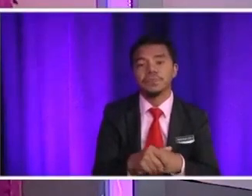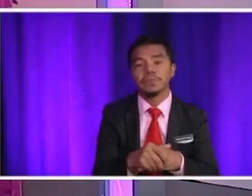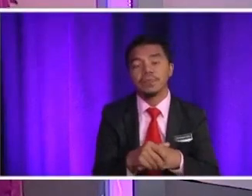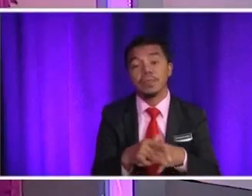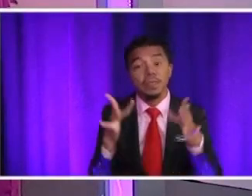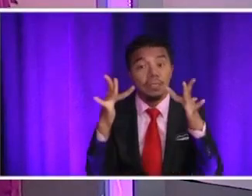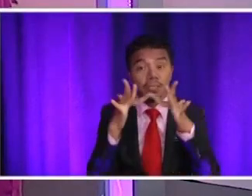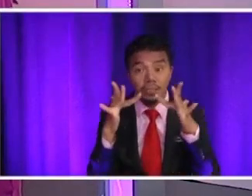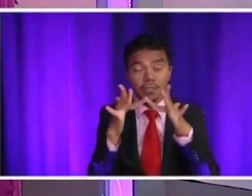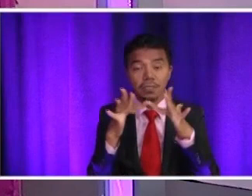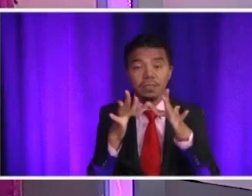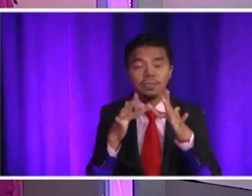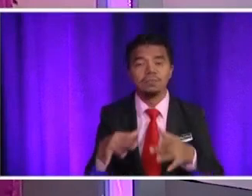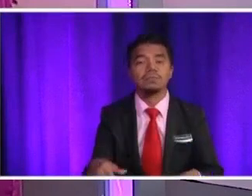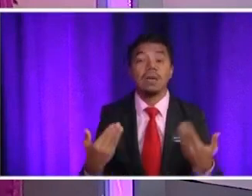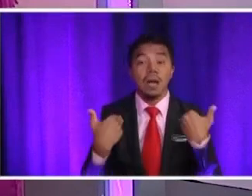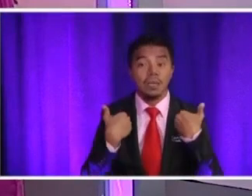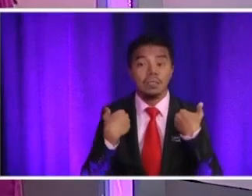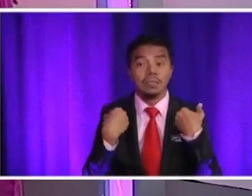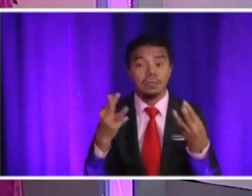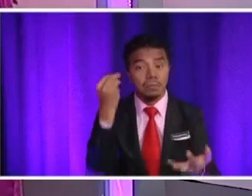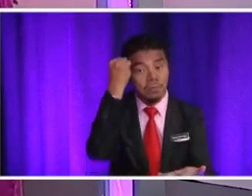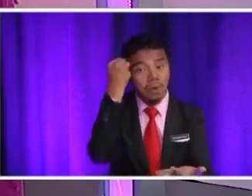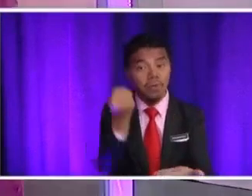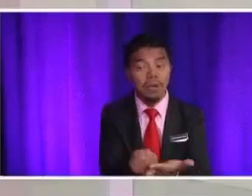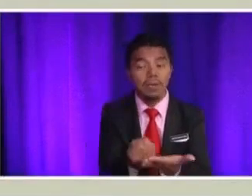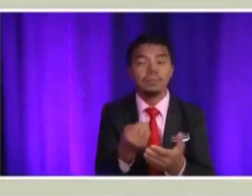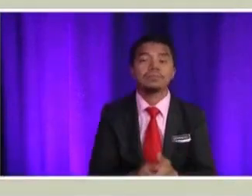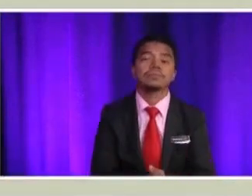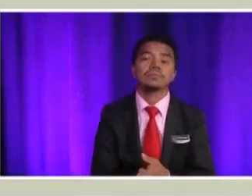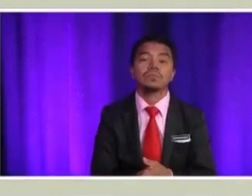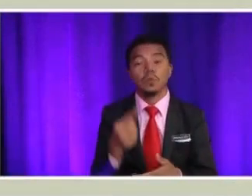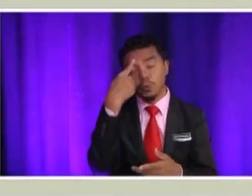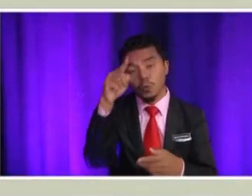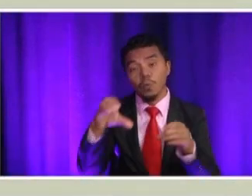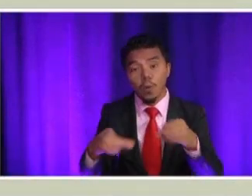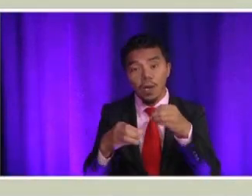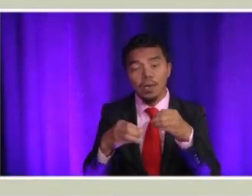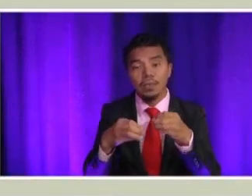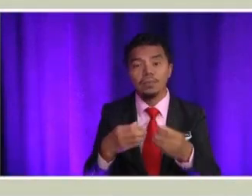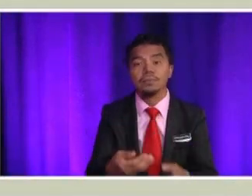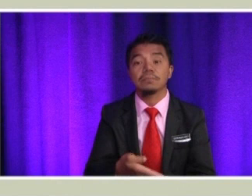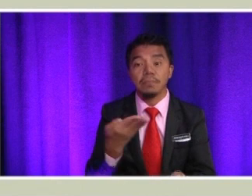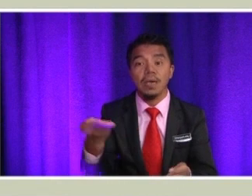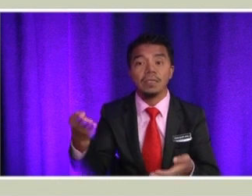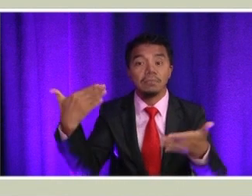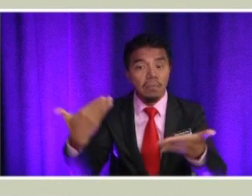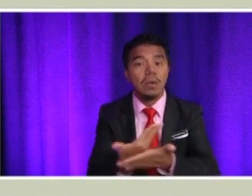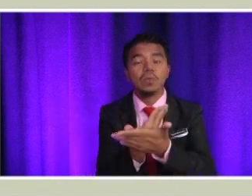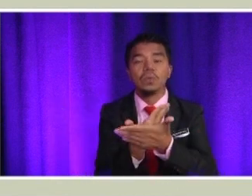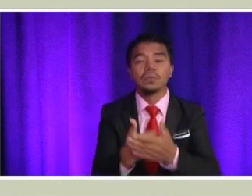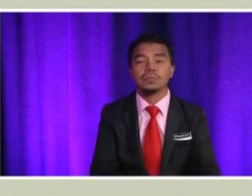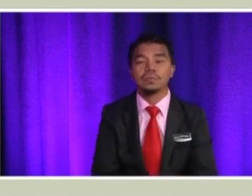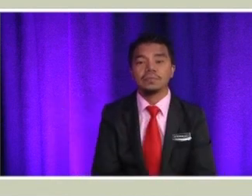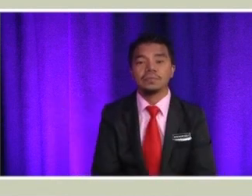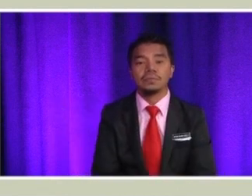sosial yang ada, eh, dia perlu ada maklumat lah sebelum dia membuat sesuatu produk dia tu. Okay, seterusnya yang penting ini, kreatif